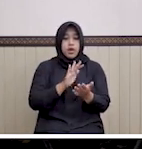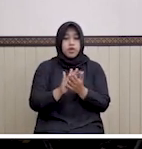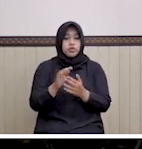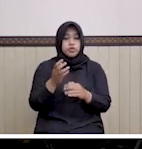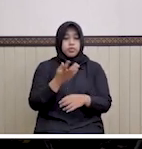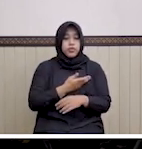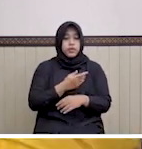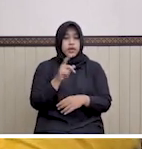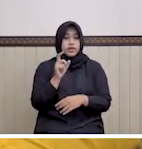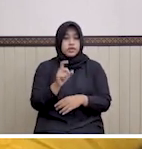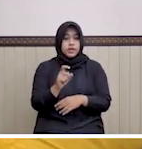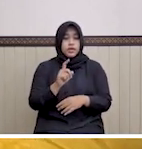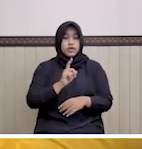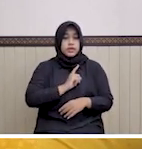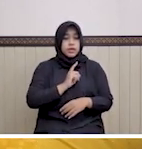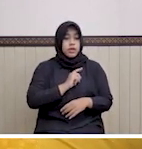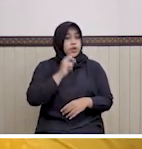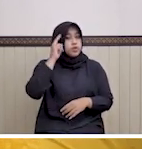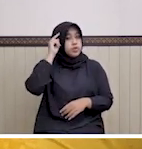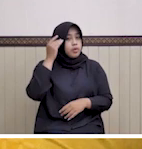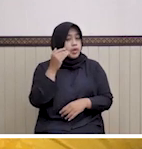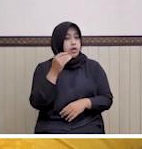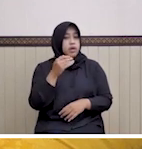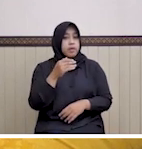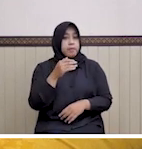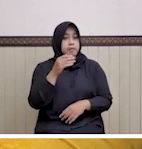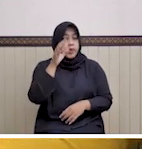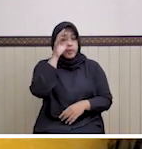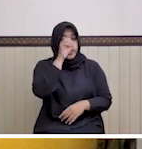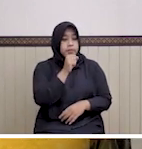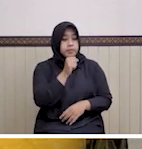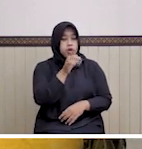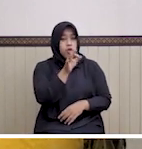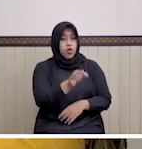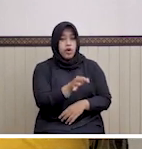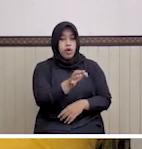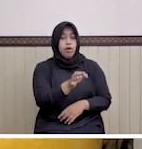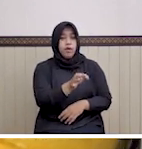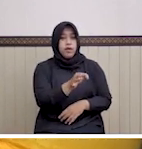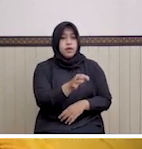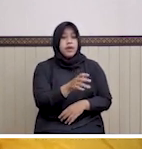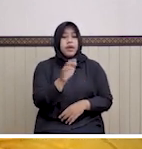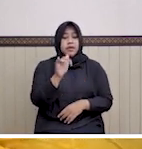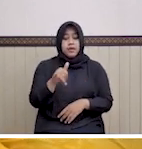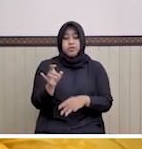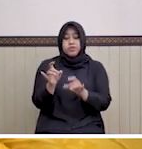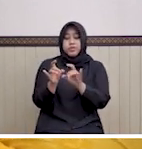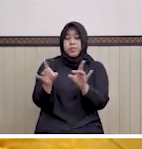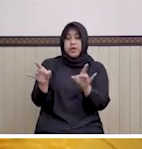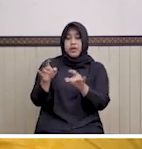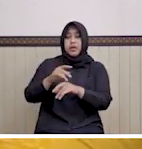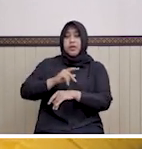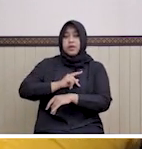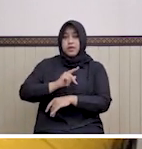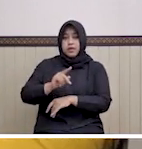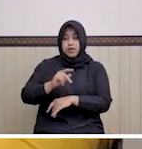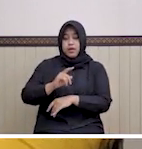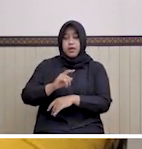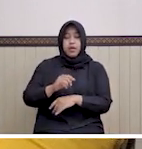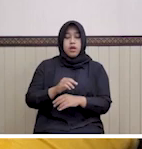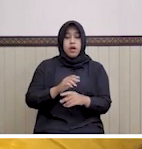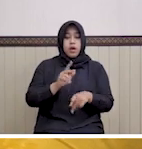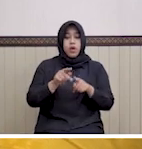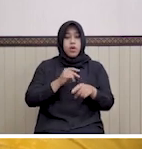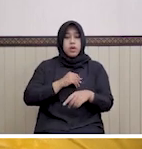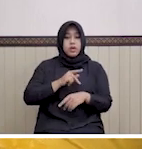punya cara tersendiri untuk mengenal orang kayak gitu yang itu berbeda dengan kita kalau kita cukup